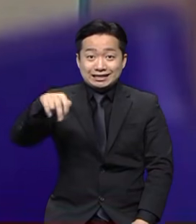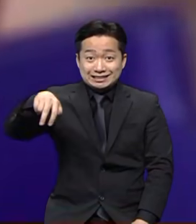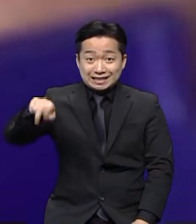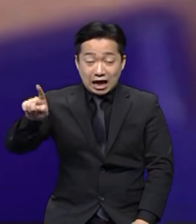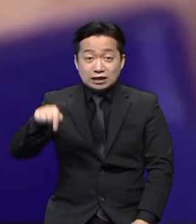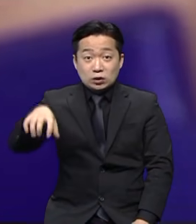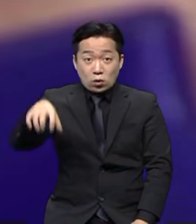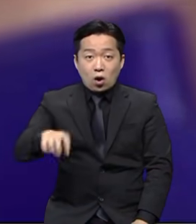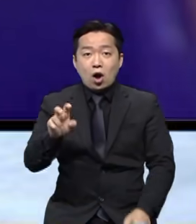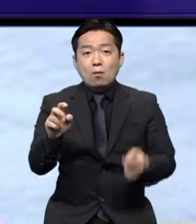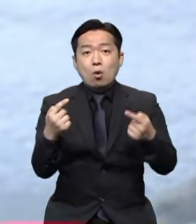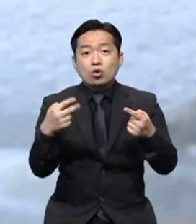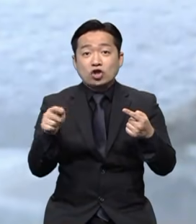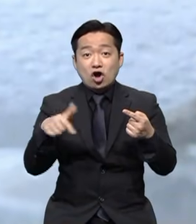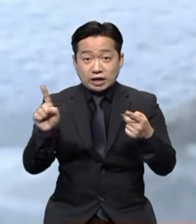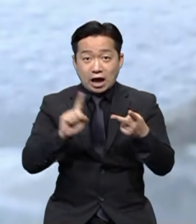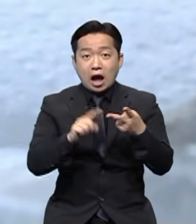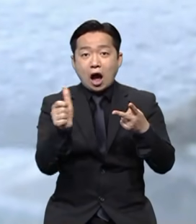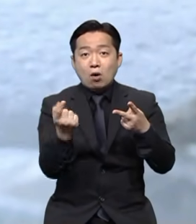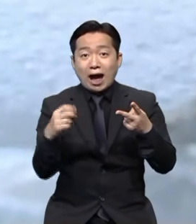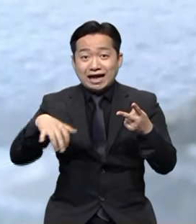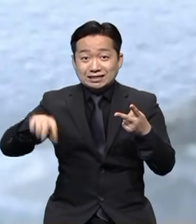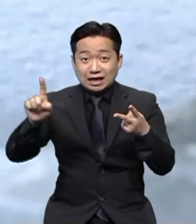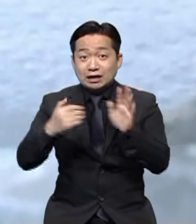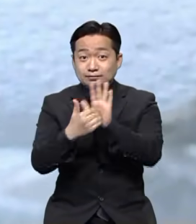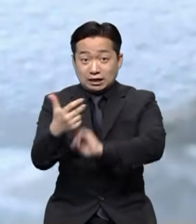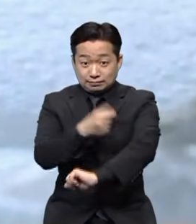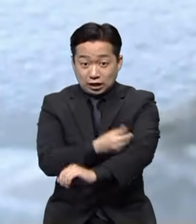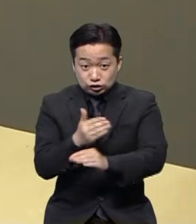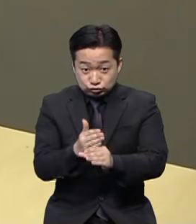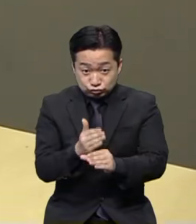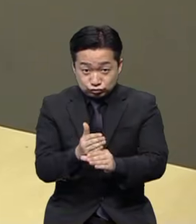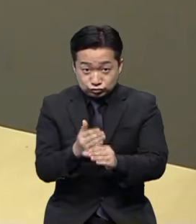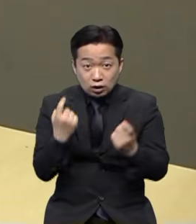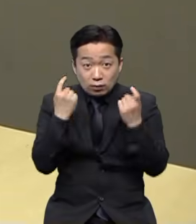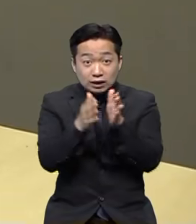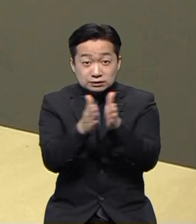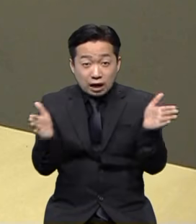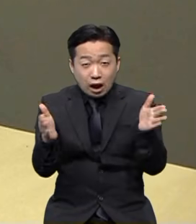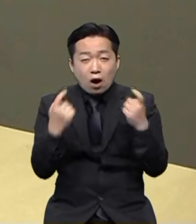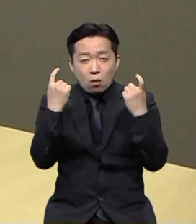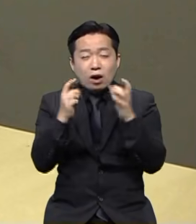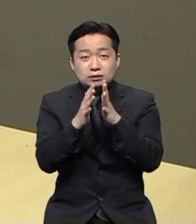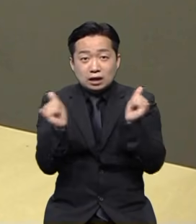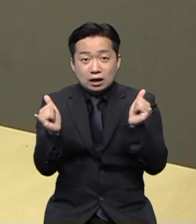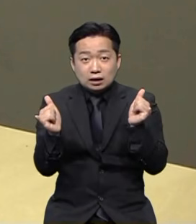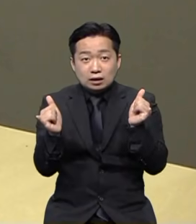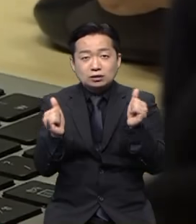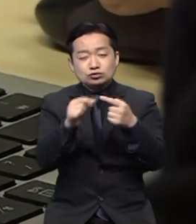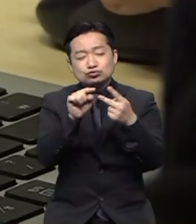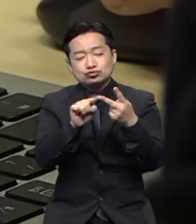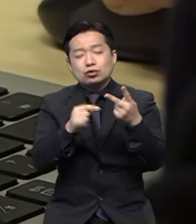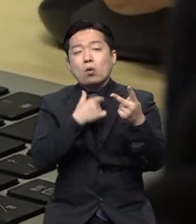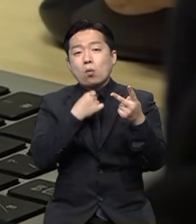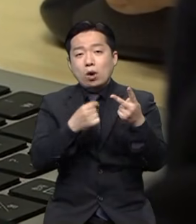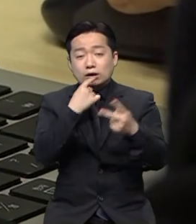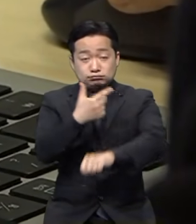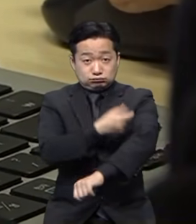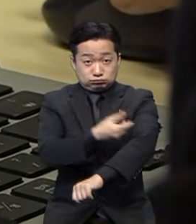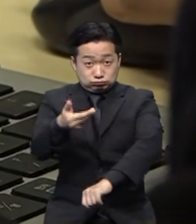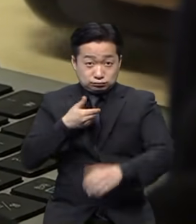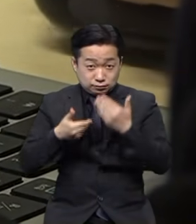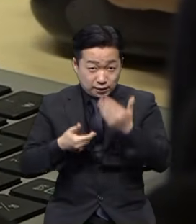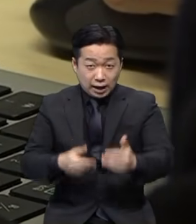모더나나 화이자 백신을 접종하고 있는데 예정대로 백신 관광이 시작되면 관광객들도 이 두 백신 중 하나를 맞게 될 걸로